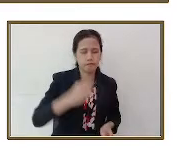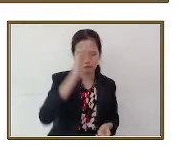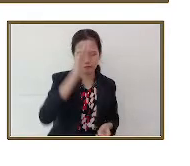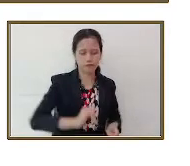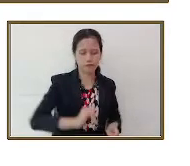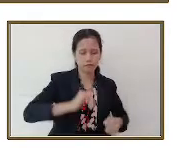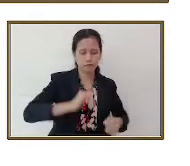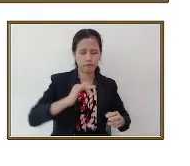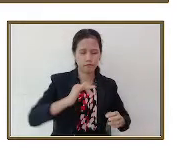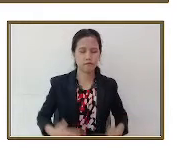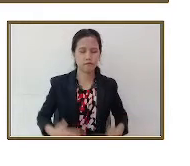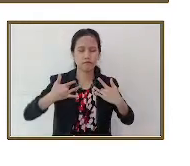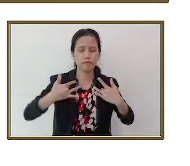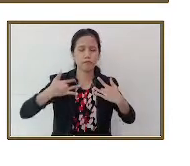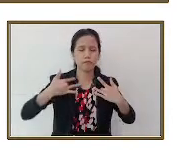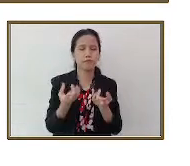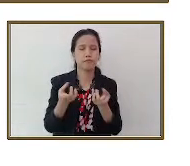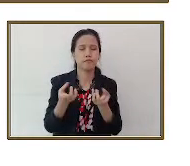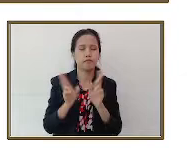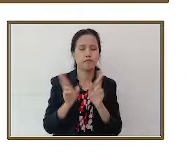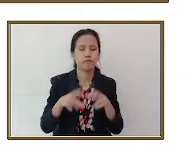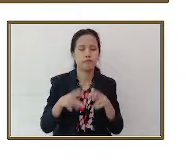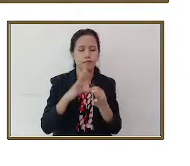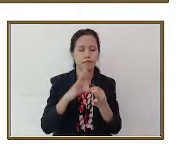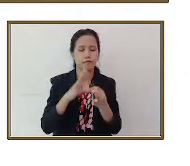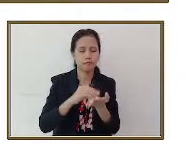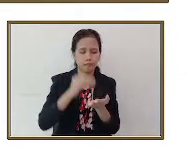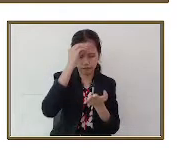Bunga ng pakikinig ng inyong salita.